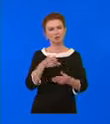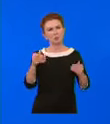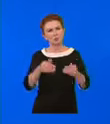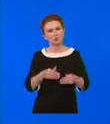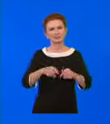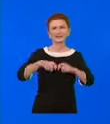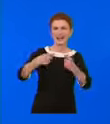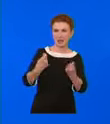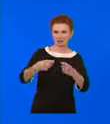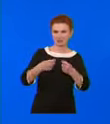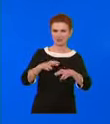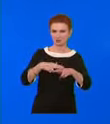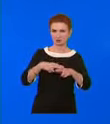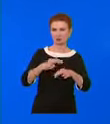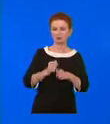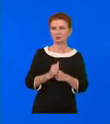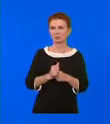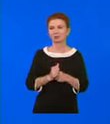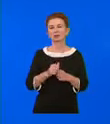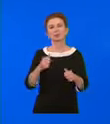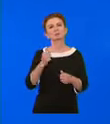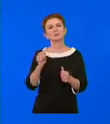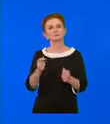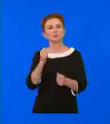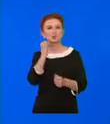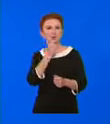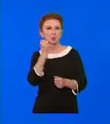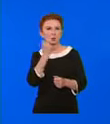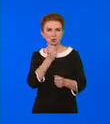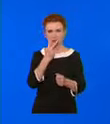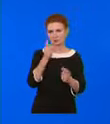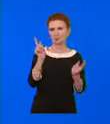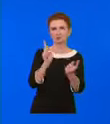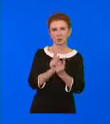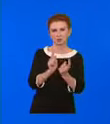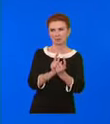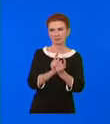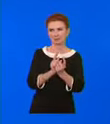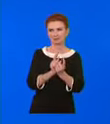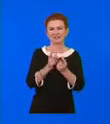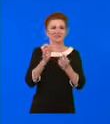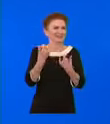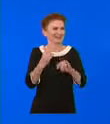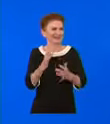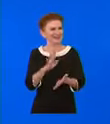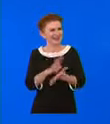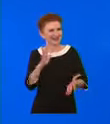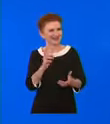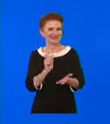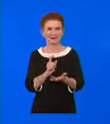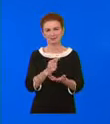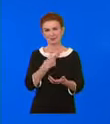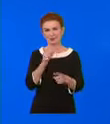elastycznym. Ja się niemal codziennie spotykam, dzisiaj słowo spotykam nabiera innego trochę charakteru, spotykam się przez